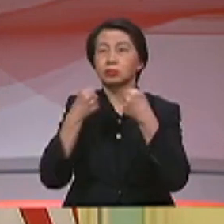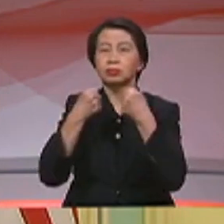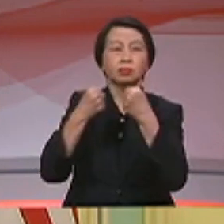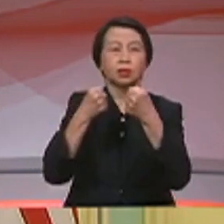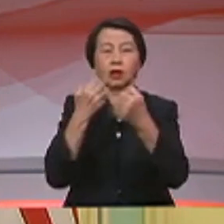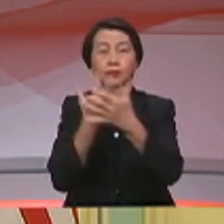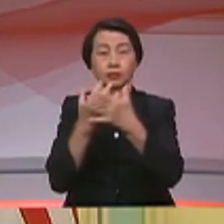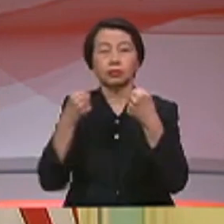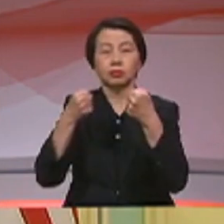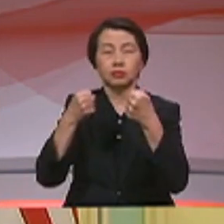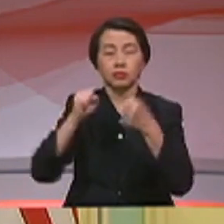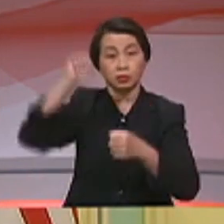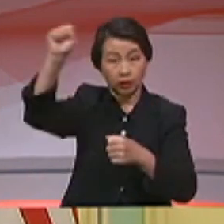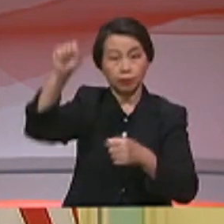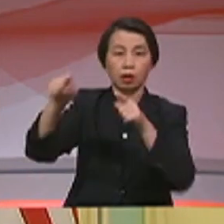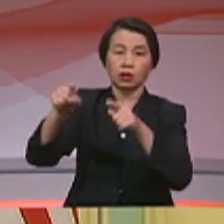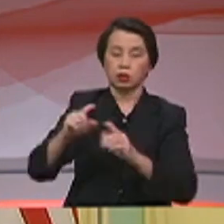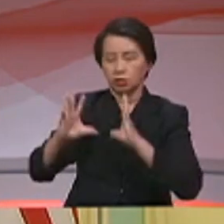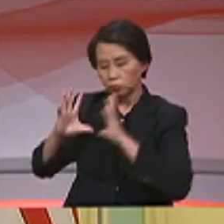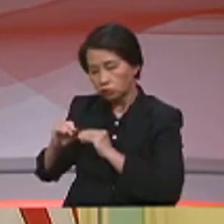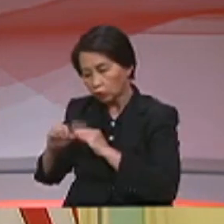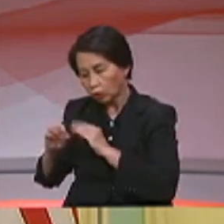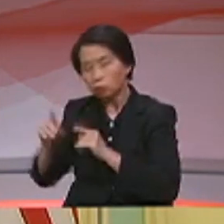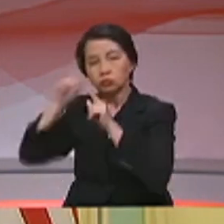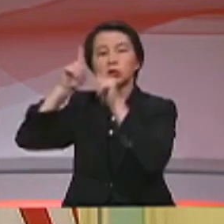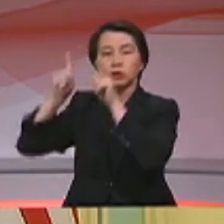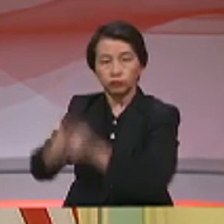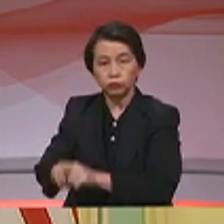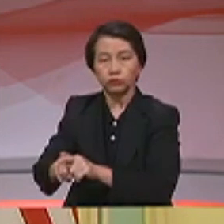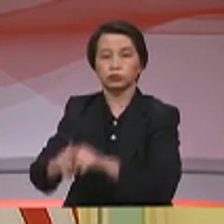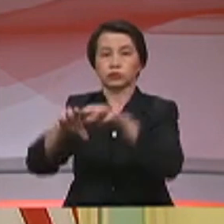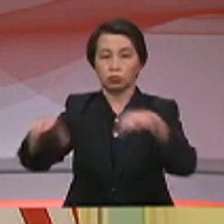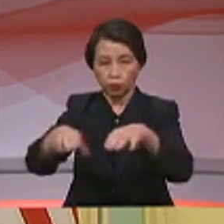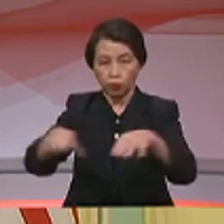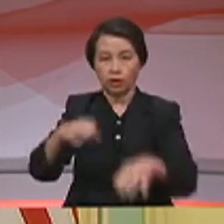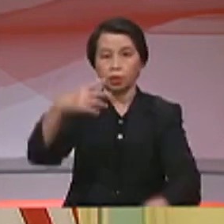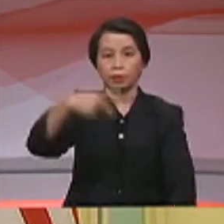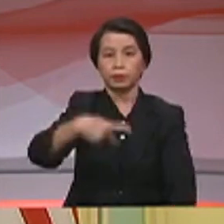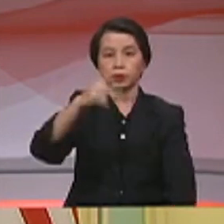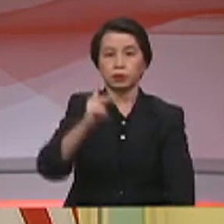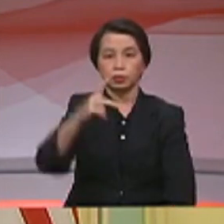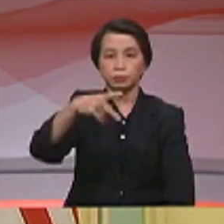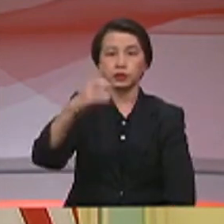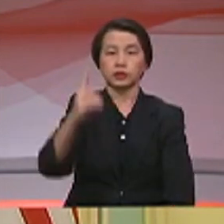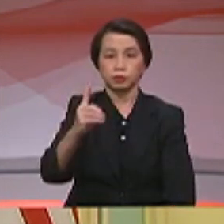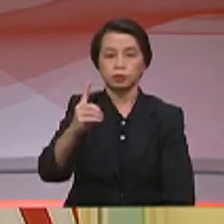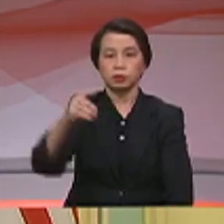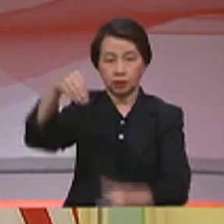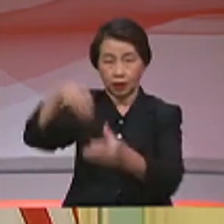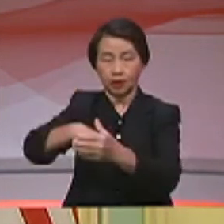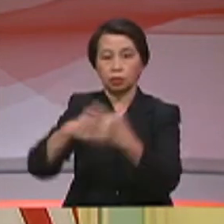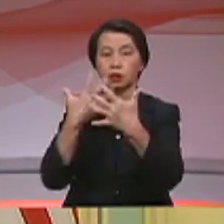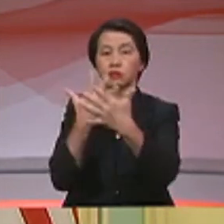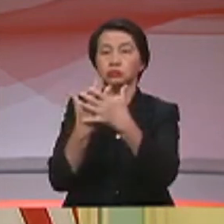Sabah, mesyuarat juga bersetuju untuk melaksanakan PKPD pentadbiran di penjara